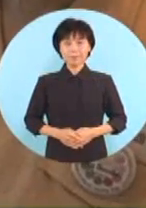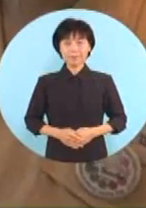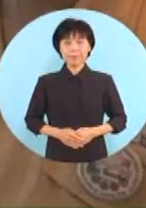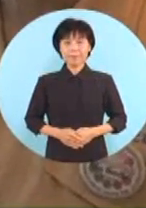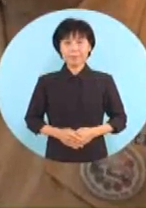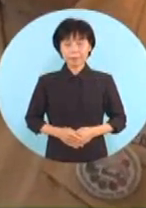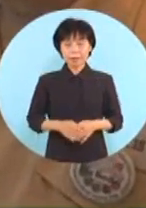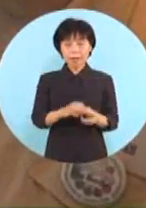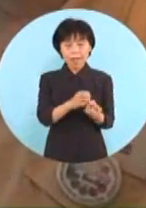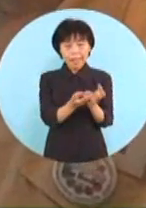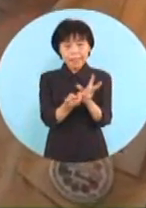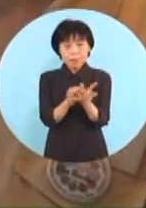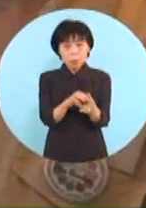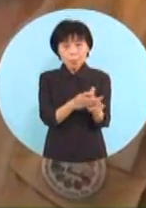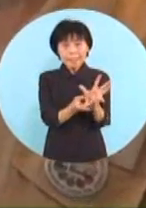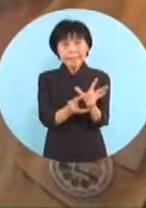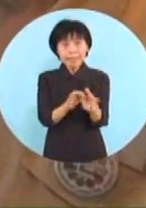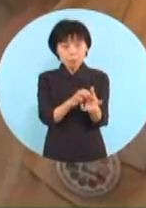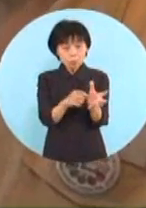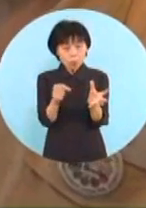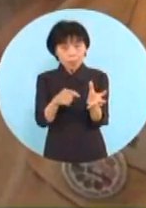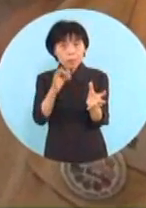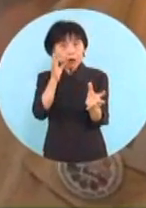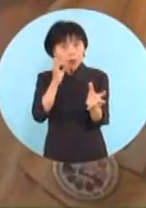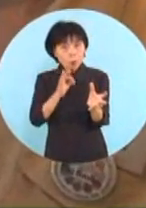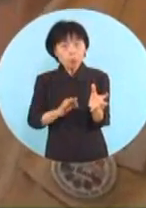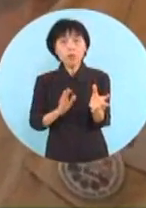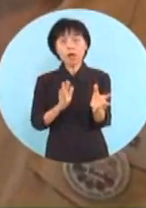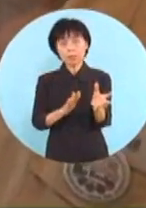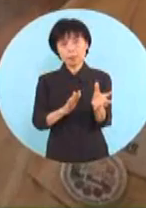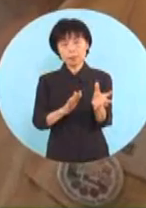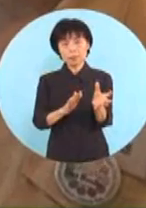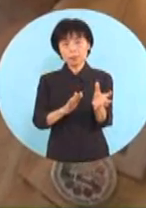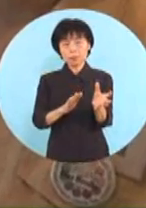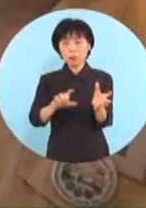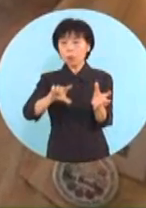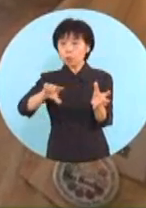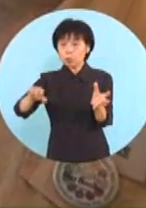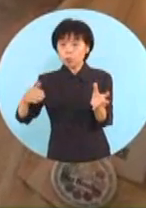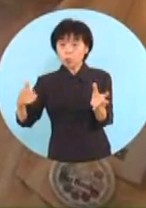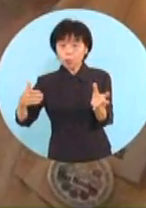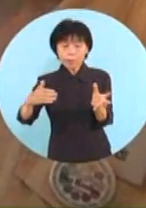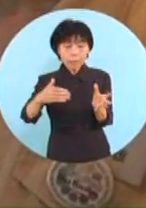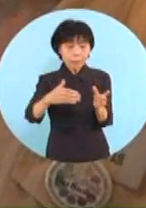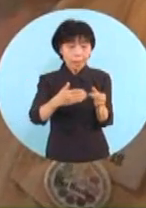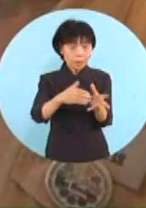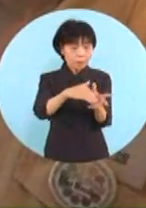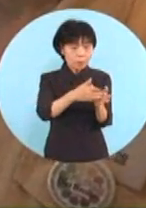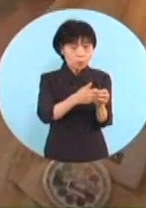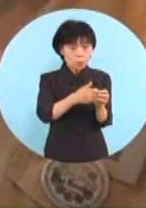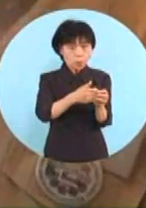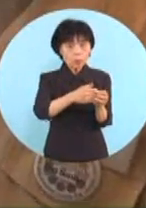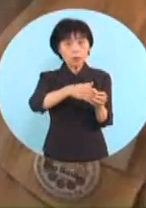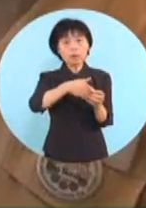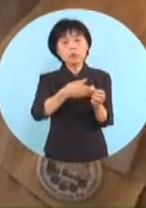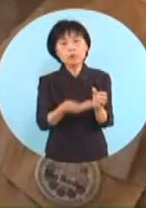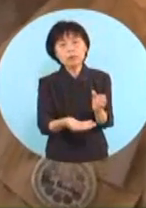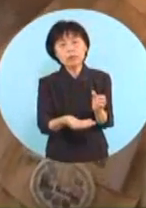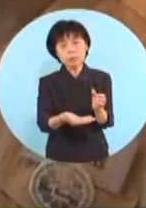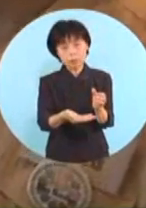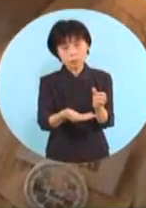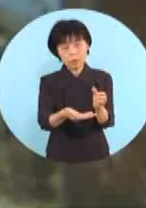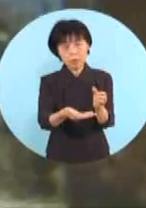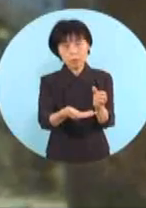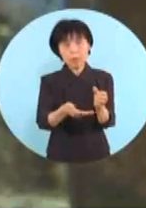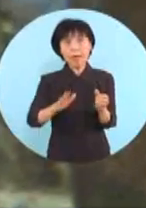実はイソギンチャク毒があるんですね、 はい、 他の魚はね、その毒に刺されてしまうんで嫌がって近寄ら